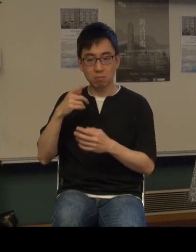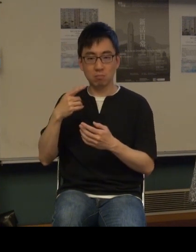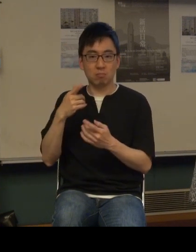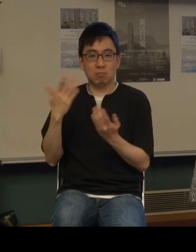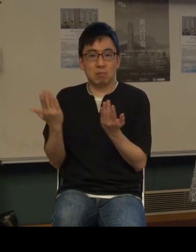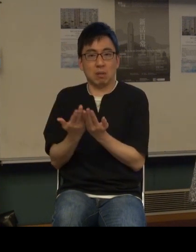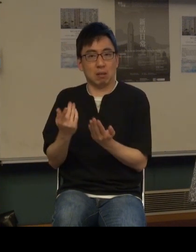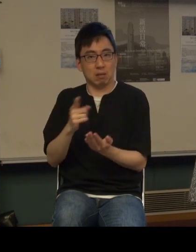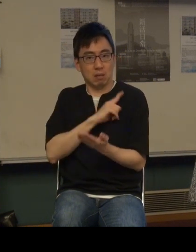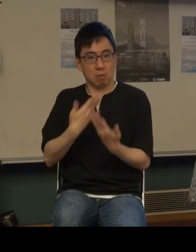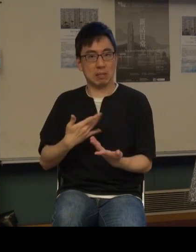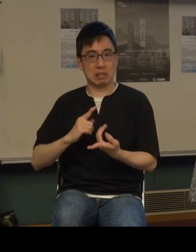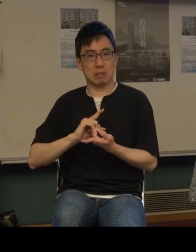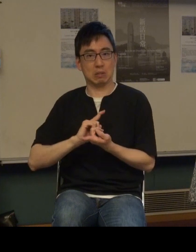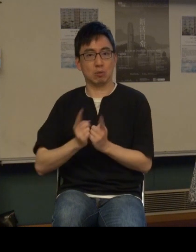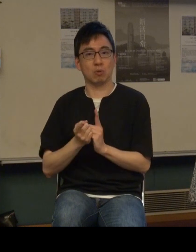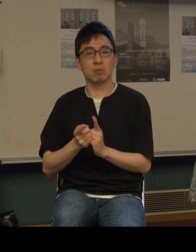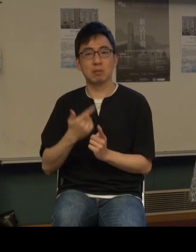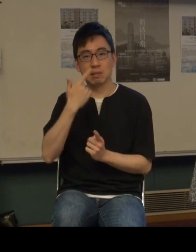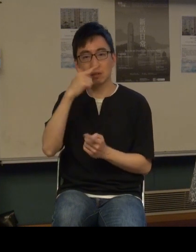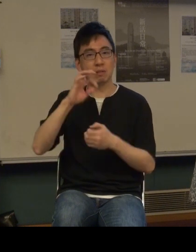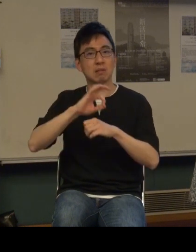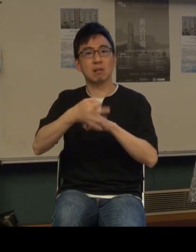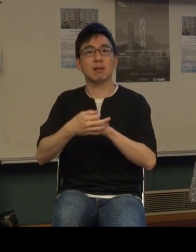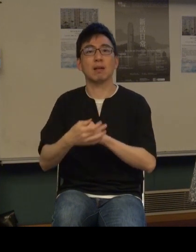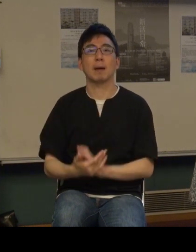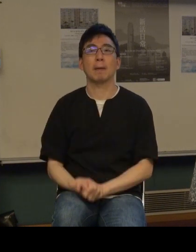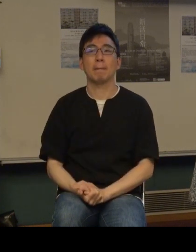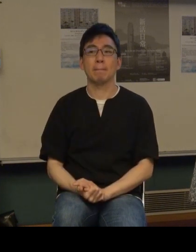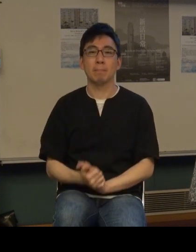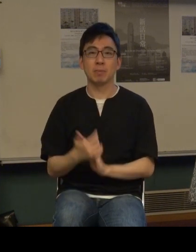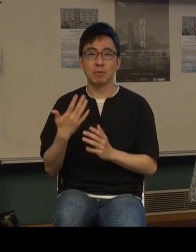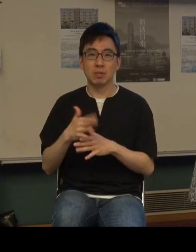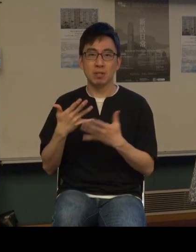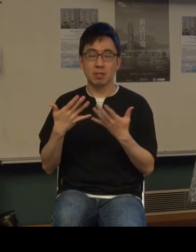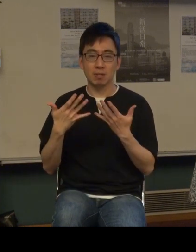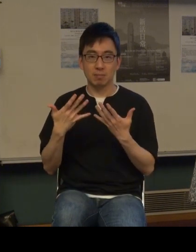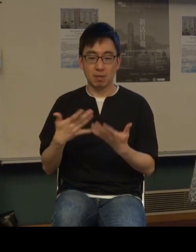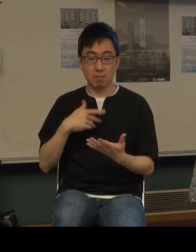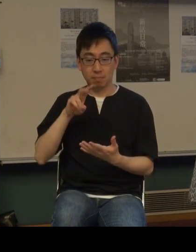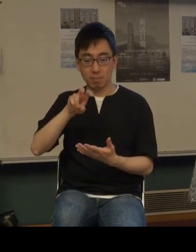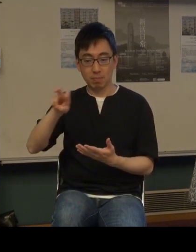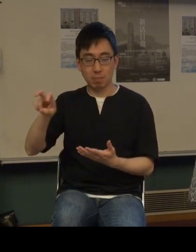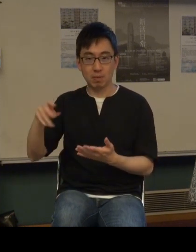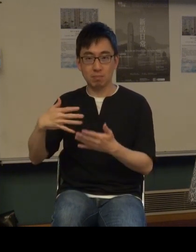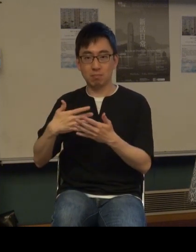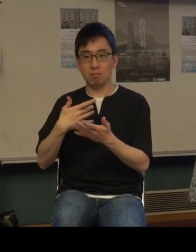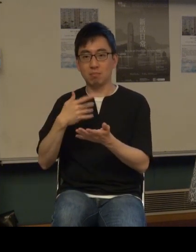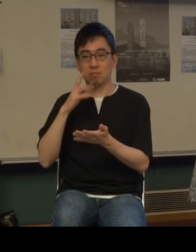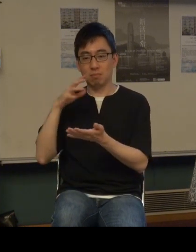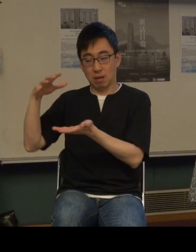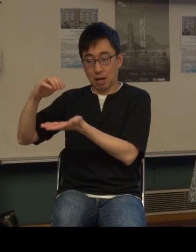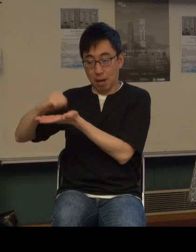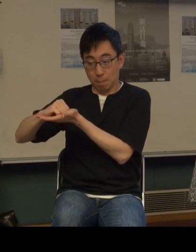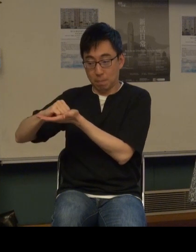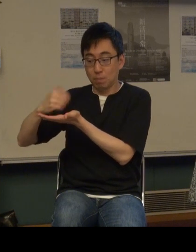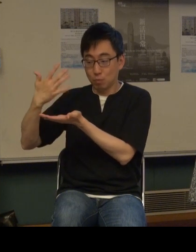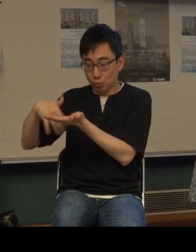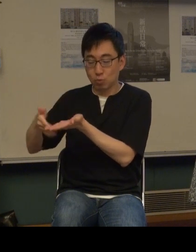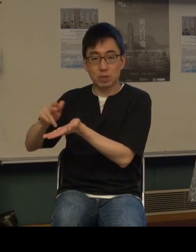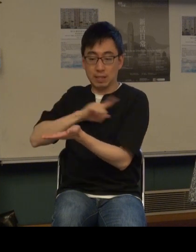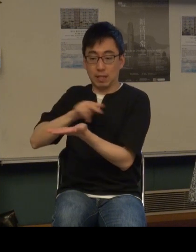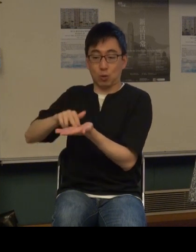會，投入一個我們是一個新的世界。所以你會見到呢，有很多的殖民地在獨立之後，他們的